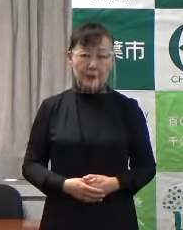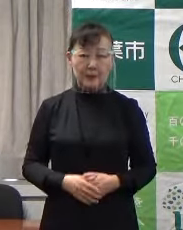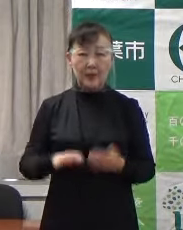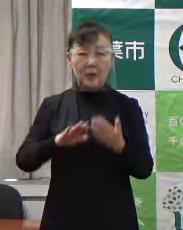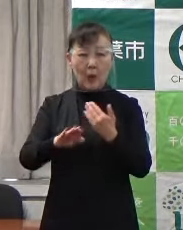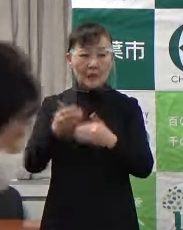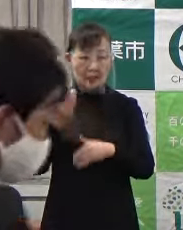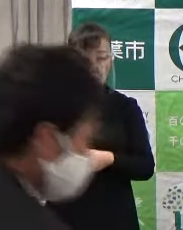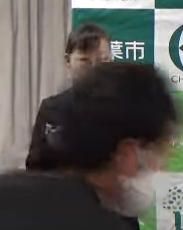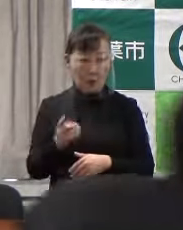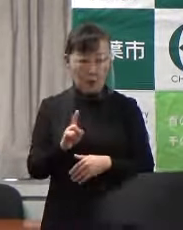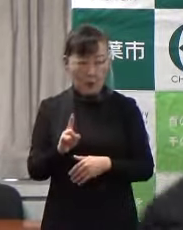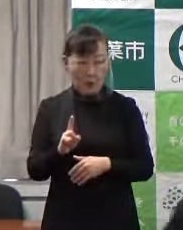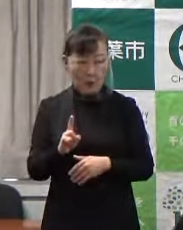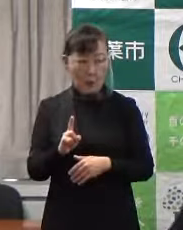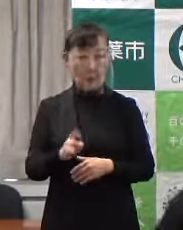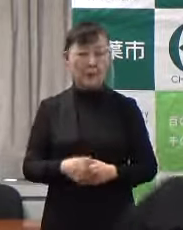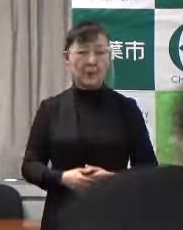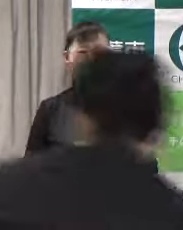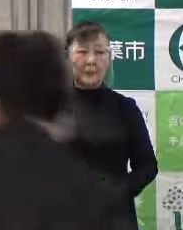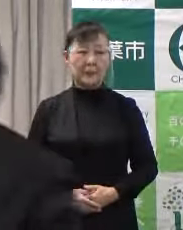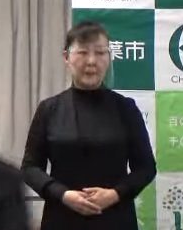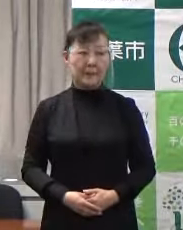が、他に質問ございますでしょうか。